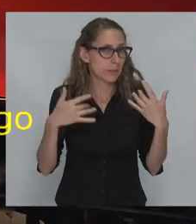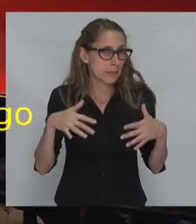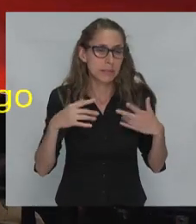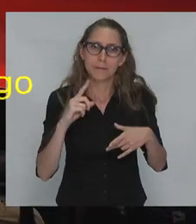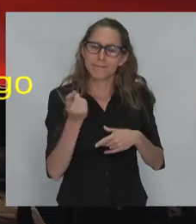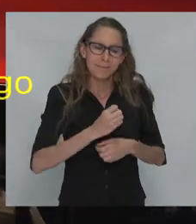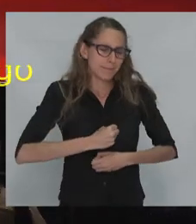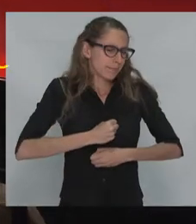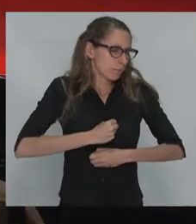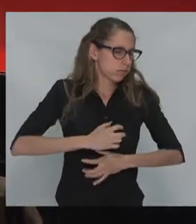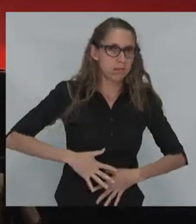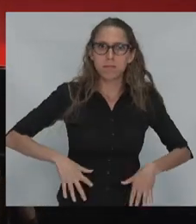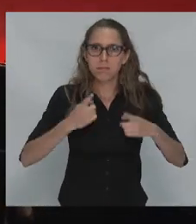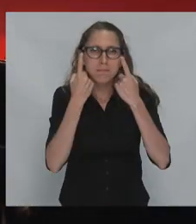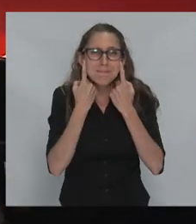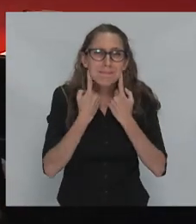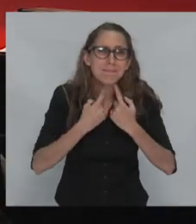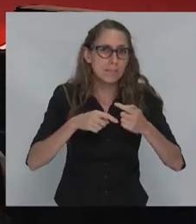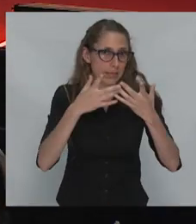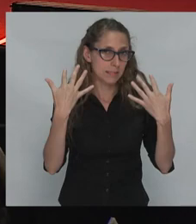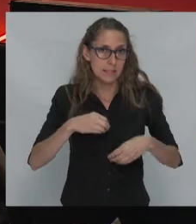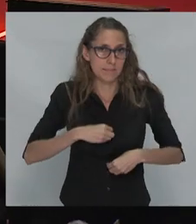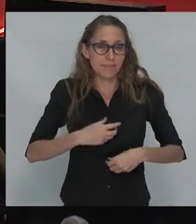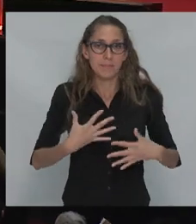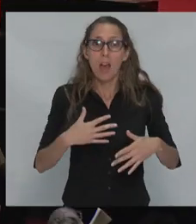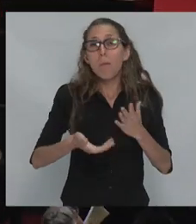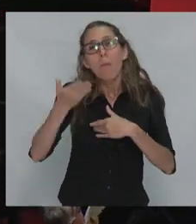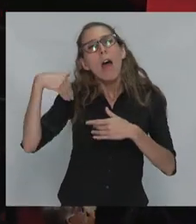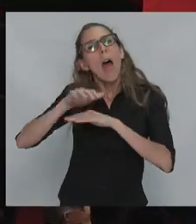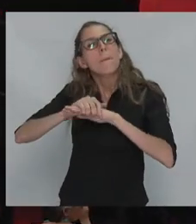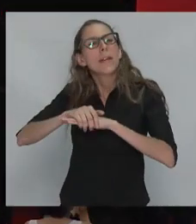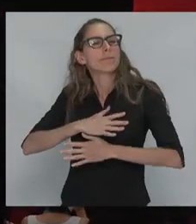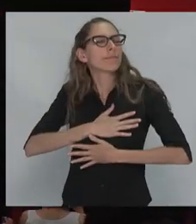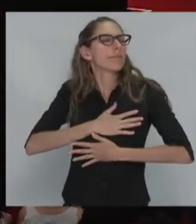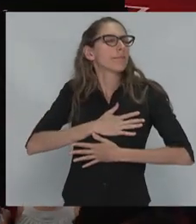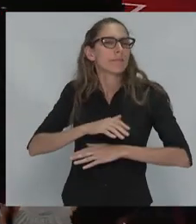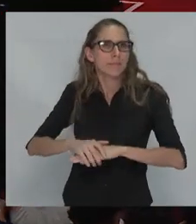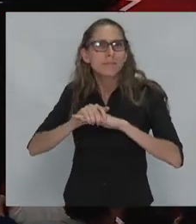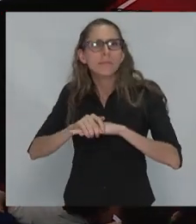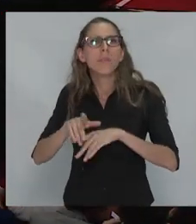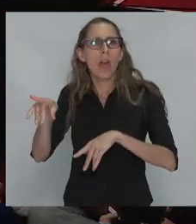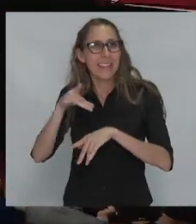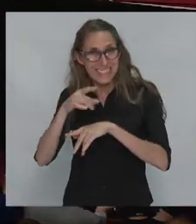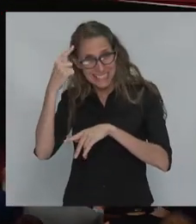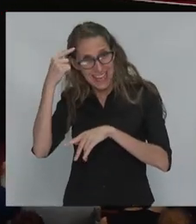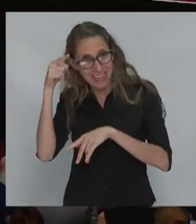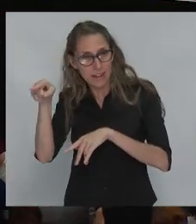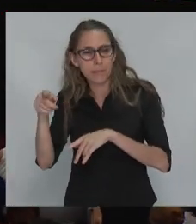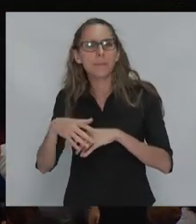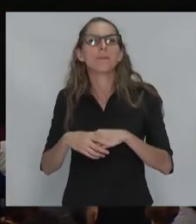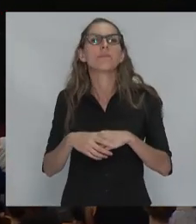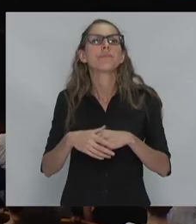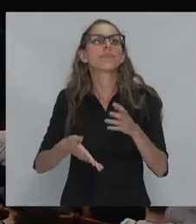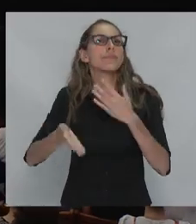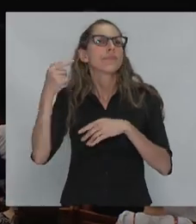un pédopsychiatre, un psychiatre d'enfants, qui avait installé à Gaza un centre de